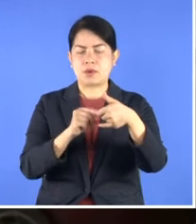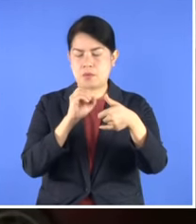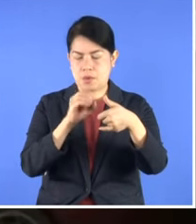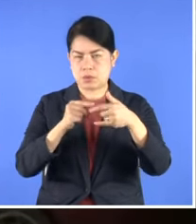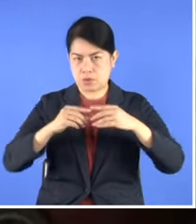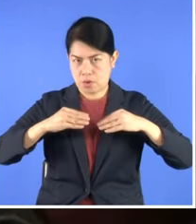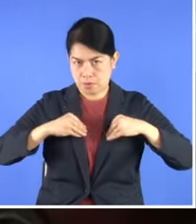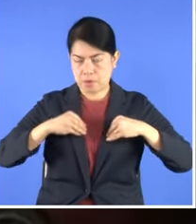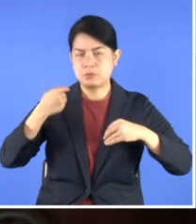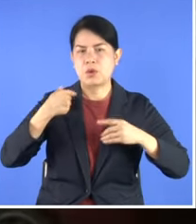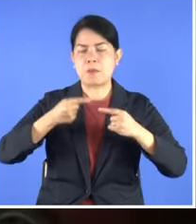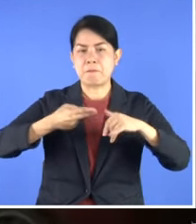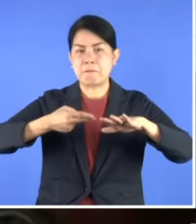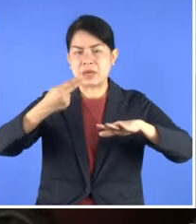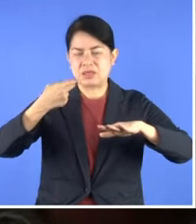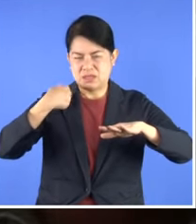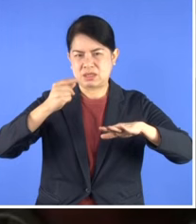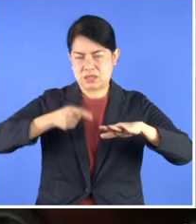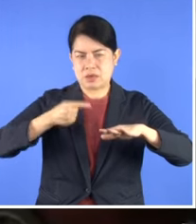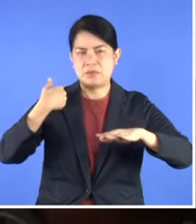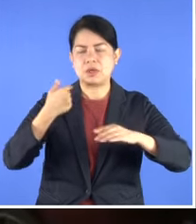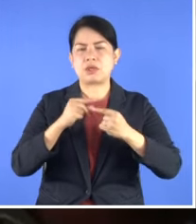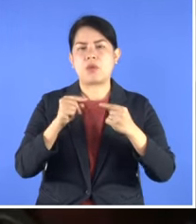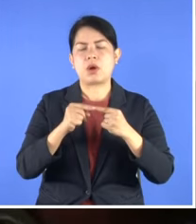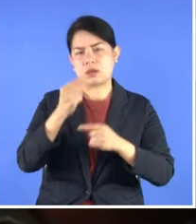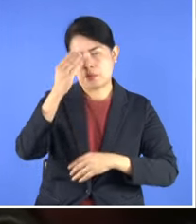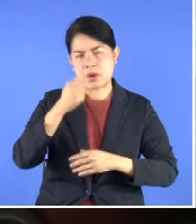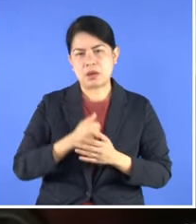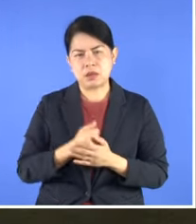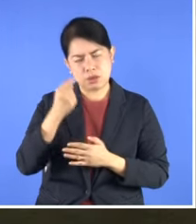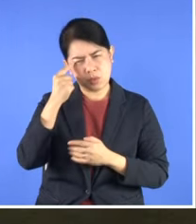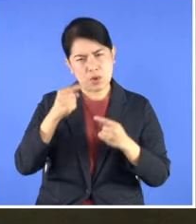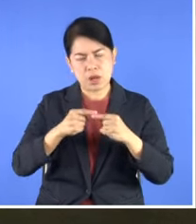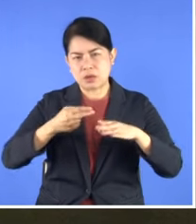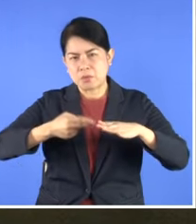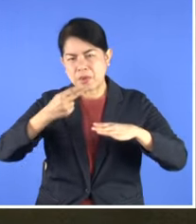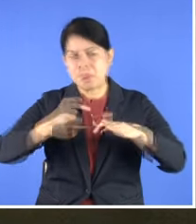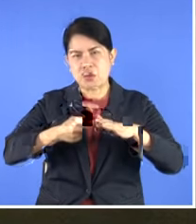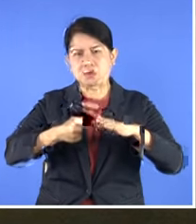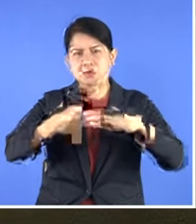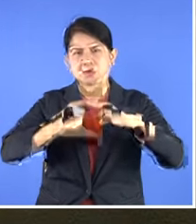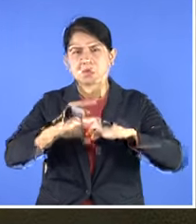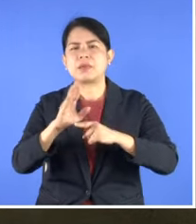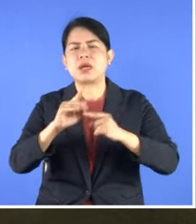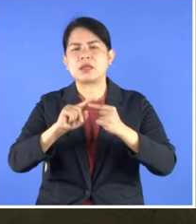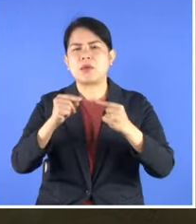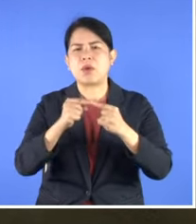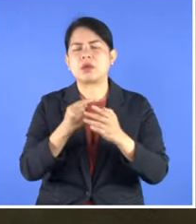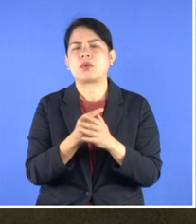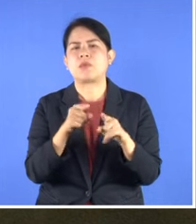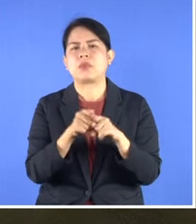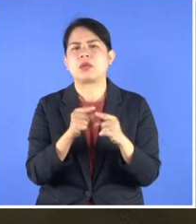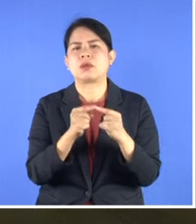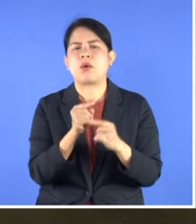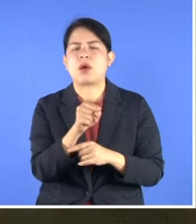ได้ใช้ปืนยิงใส่พนักงานไฟแนนซ์จริงแต่ไม่ได้ตั้งใจจะให้ได้รับบาดเจ็บนะครับนะฮะอ้างว่าเป็นเพียงการยิงข่มขู่เท่านั้นแต่ว่า